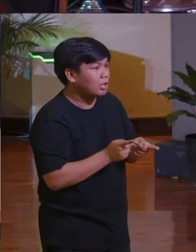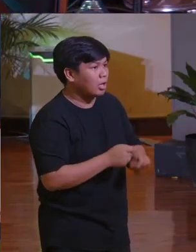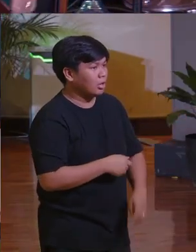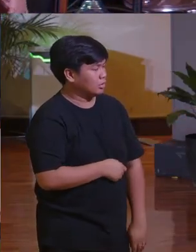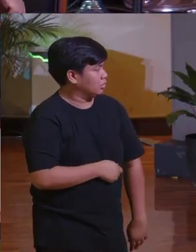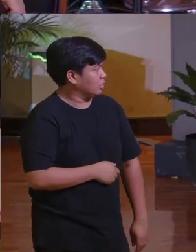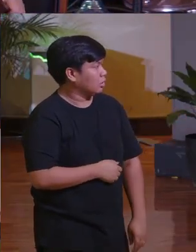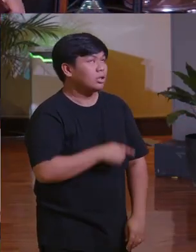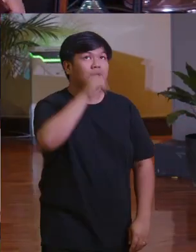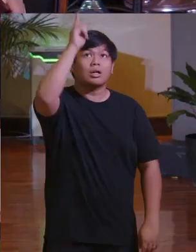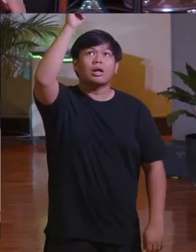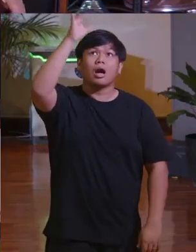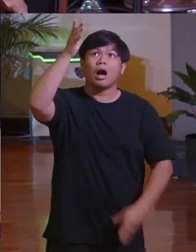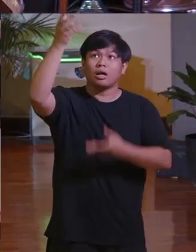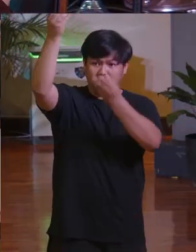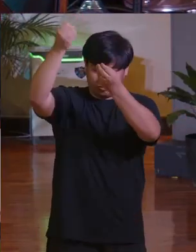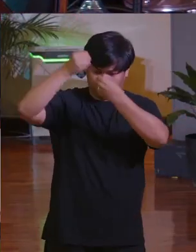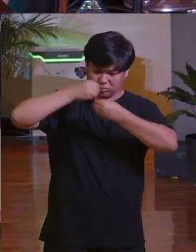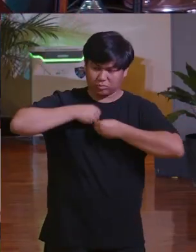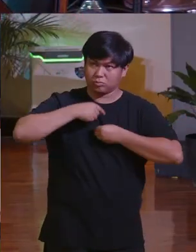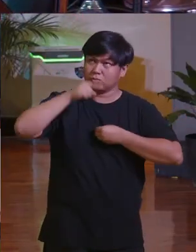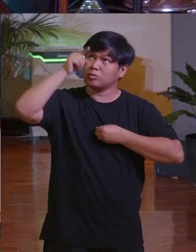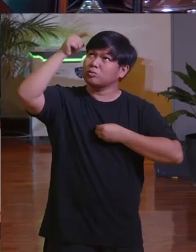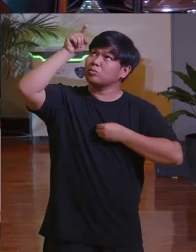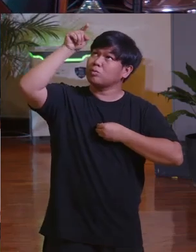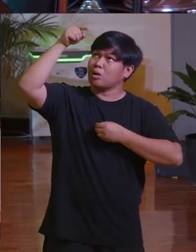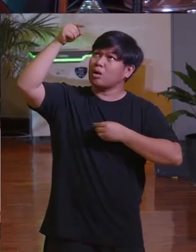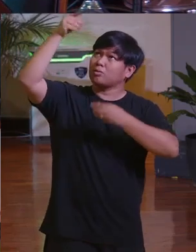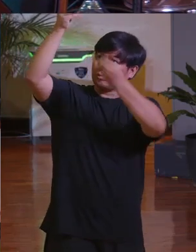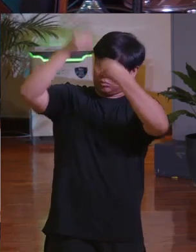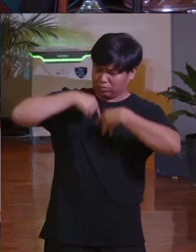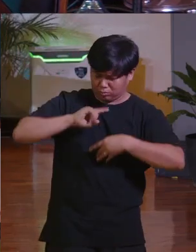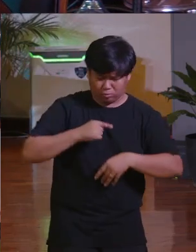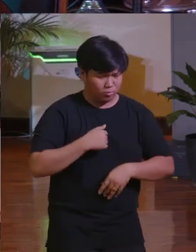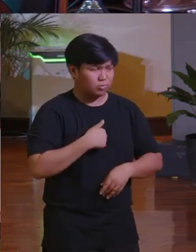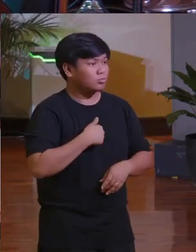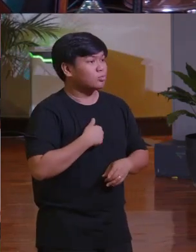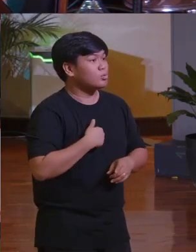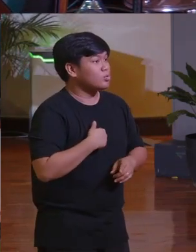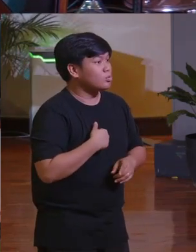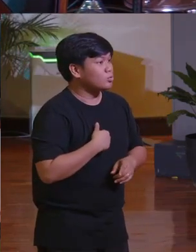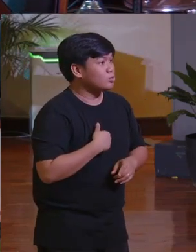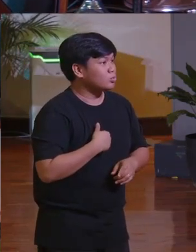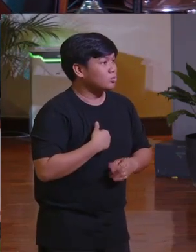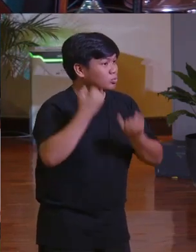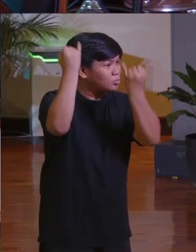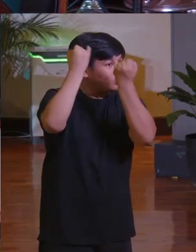nakamag-anak, ang kanyang gagamitin upang ang kanyang will ay masunod.